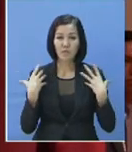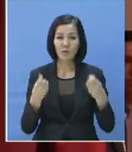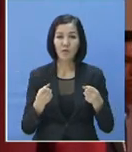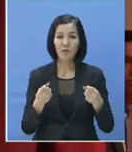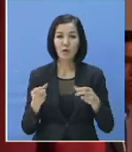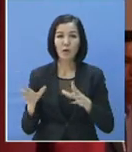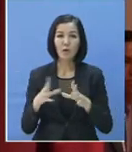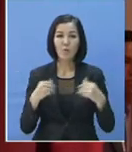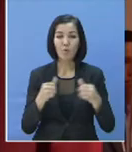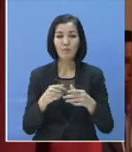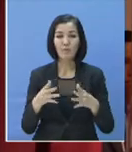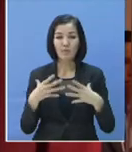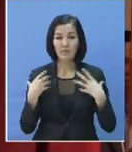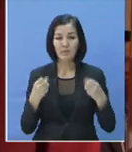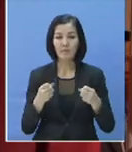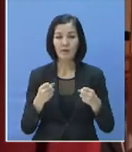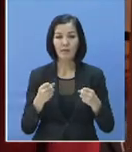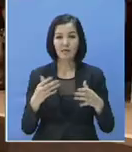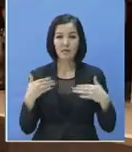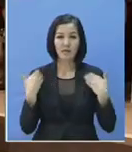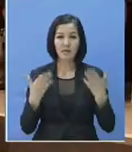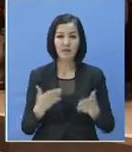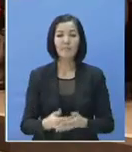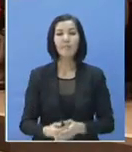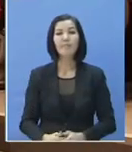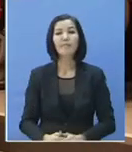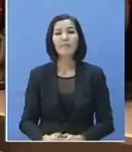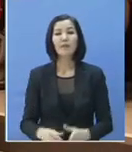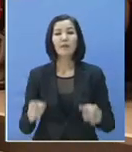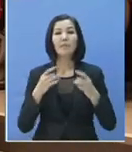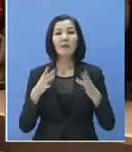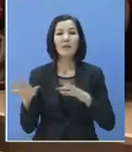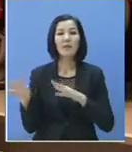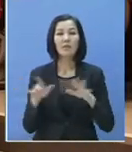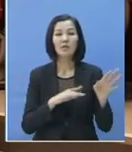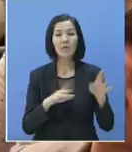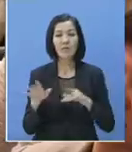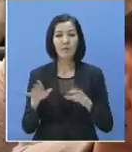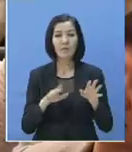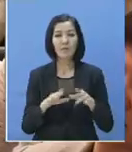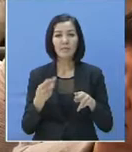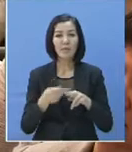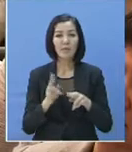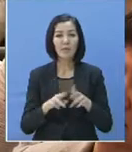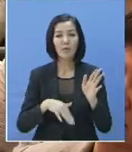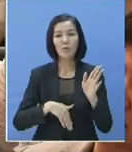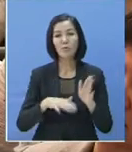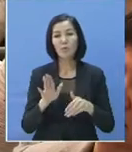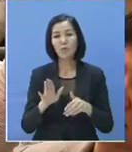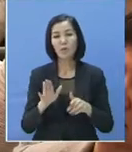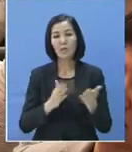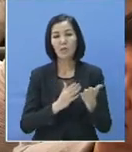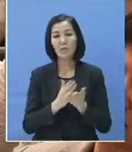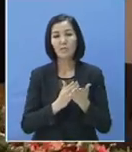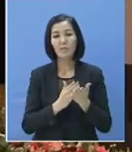саулық, отбасыларыңызға амандық. Рахмет. Мерекелік шара барысында жұмысымен ерекшеленген ең үздік әлеуметтік қызметкерлер